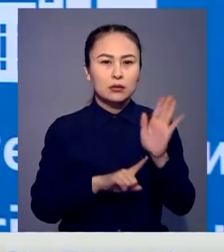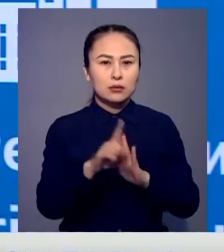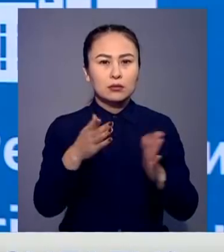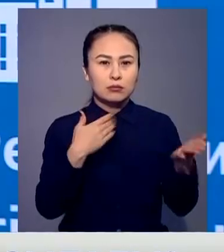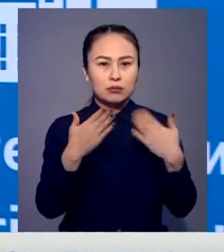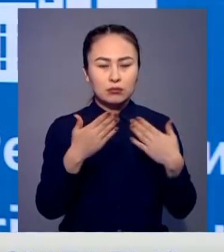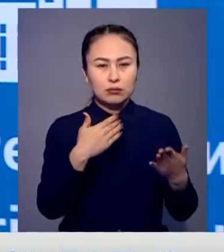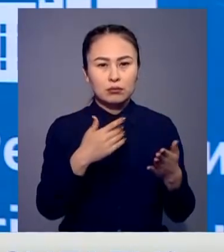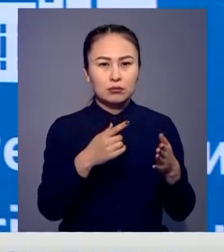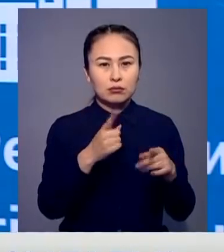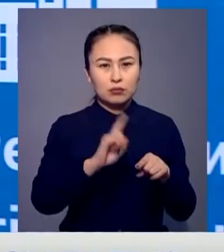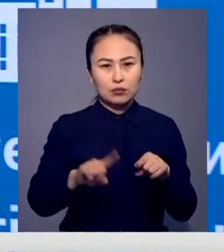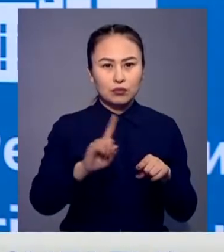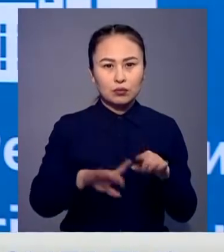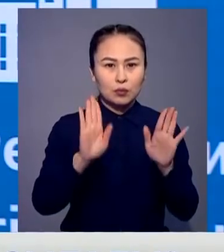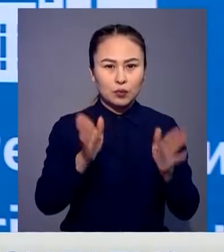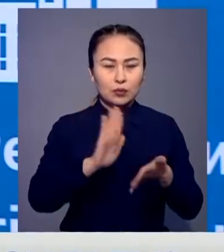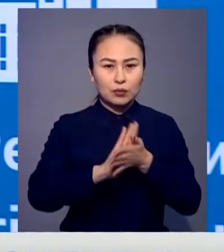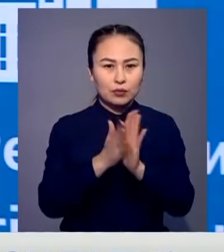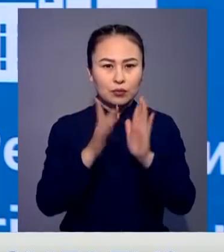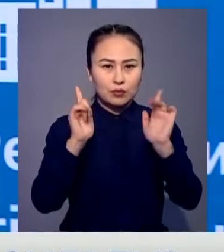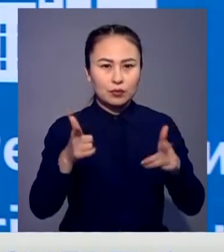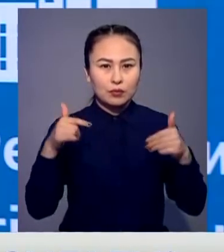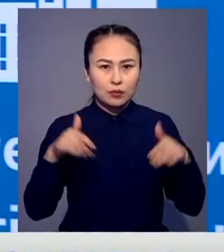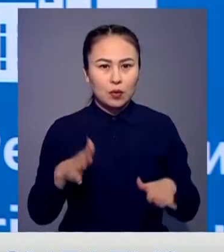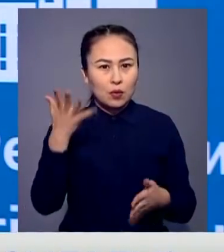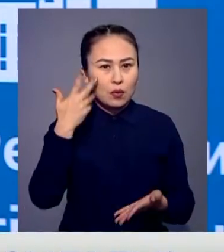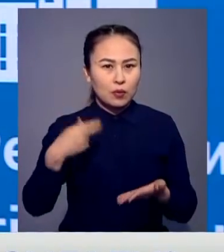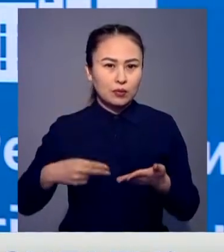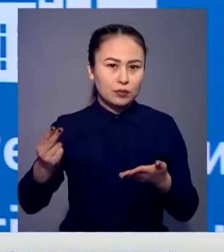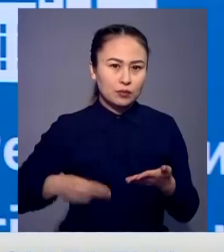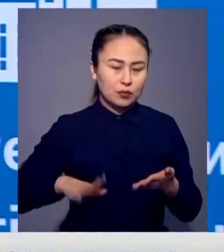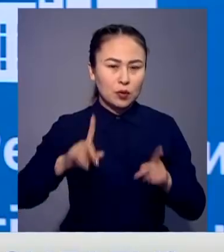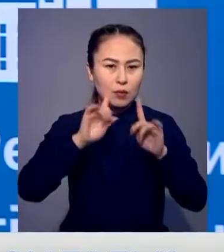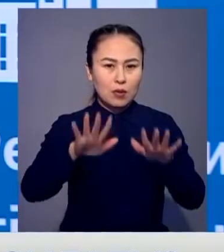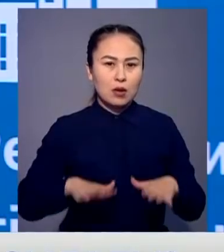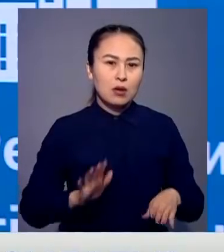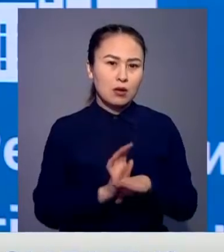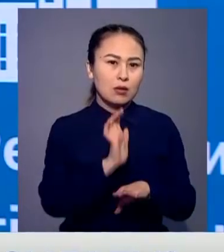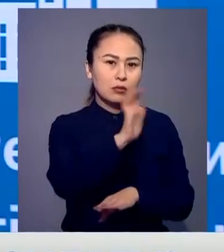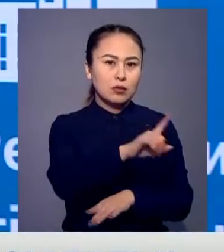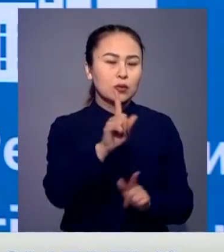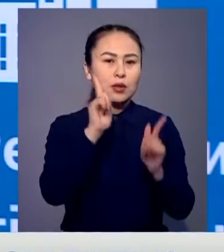келісім шартты қол қойған соң парламентке ратификациялау үшін келеміз.